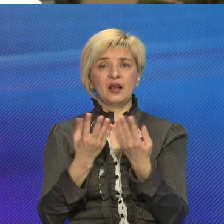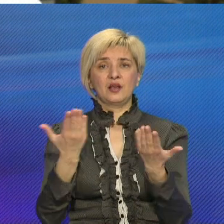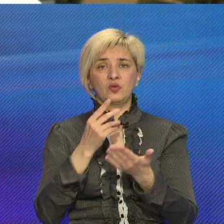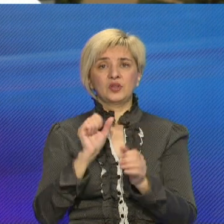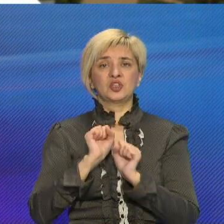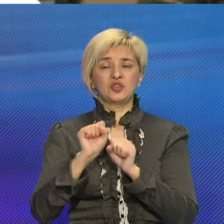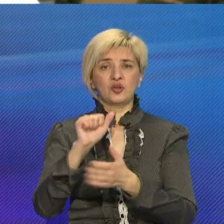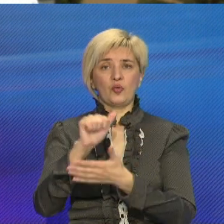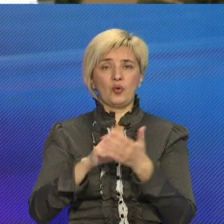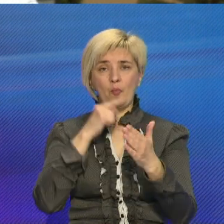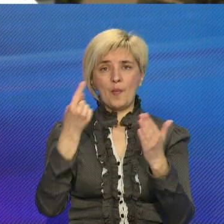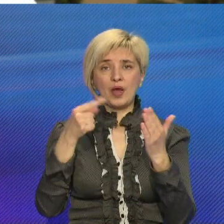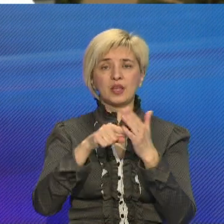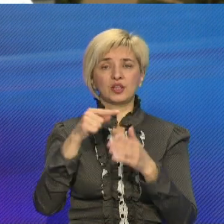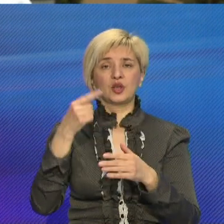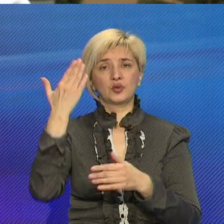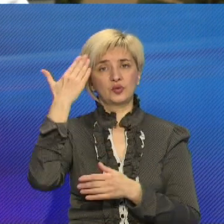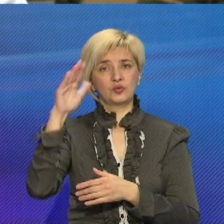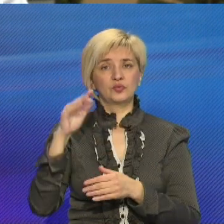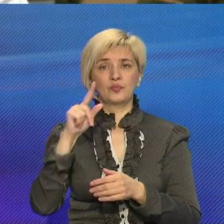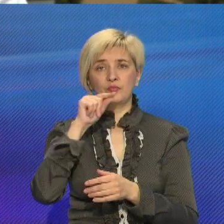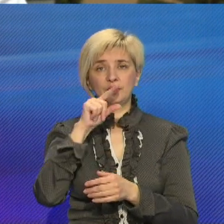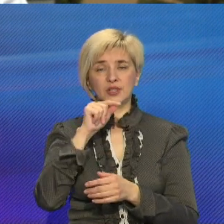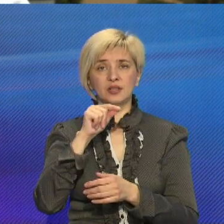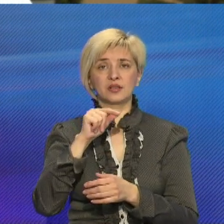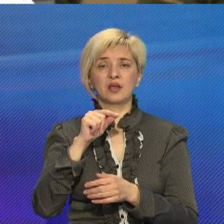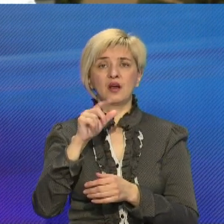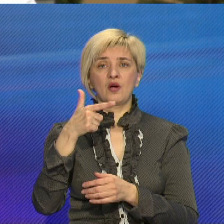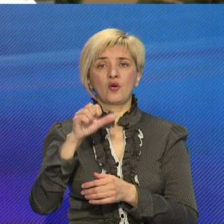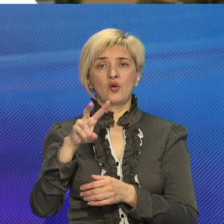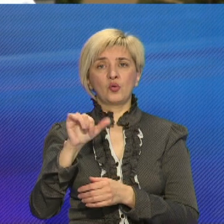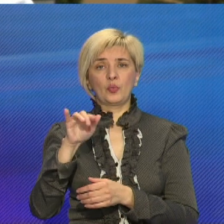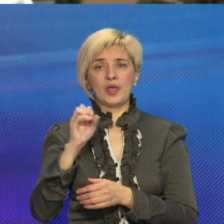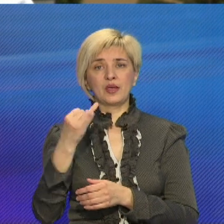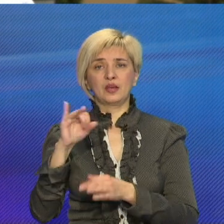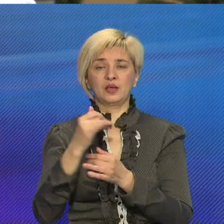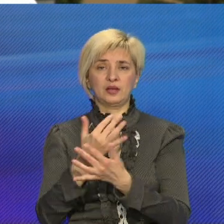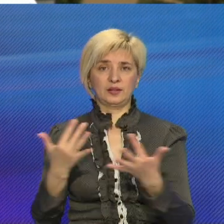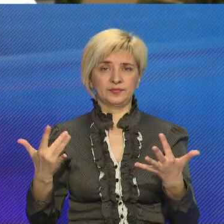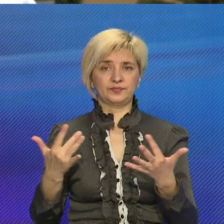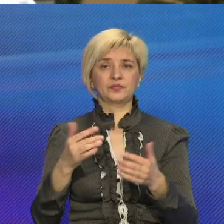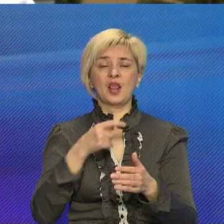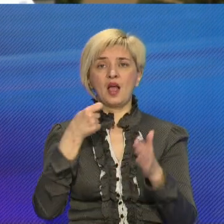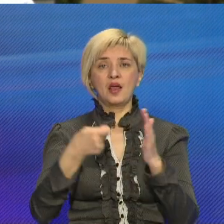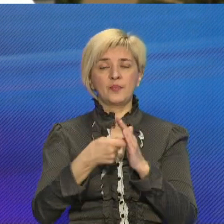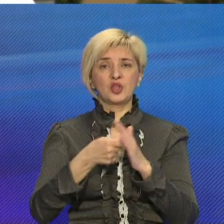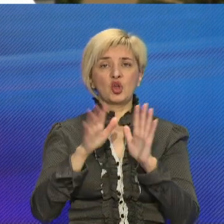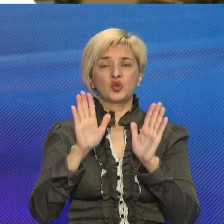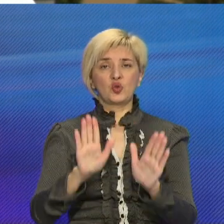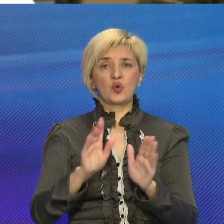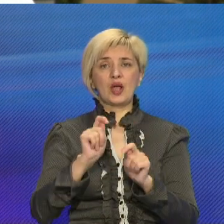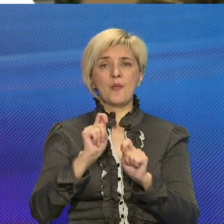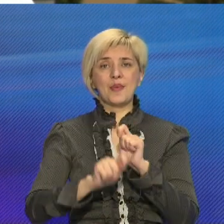попадания других пернатых, в том числе синантропных птиц, тех же голубей, либо перелетных. Кормить только